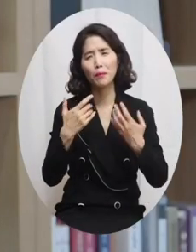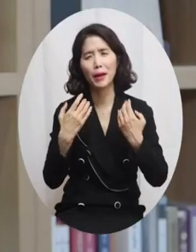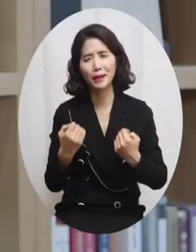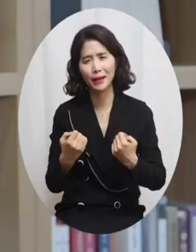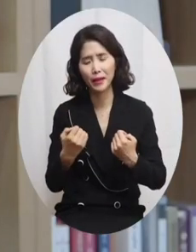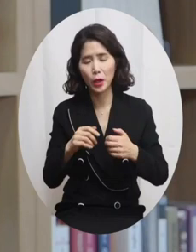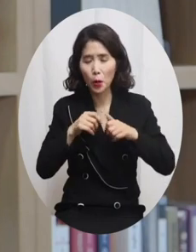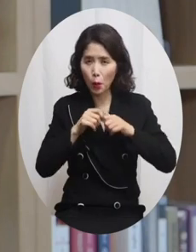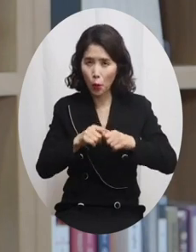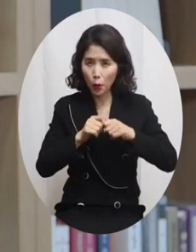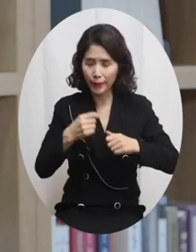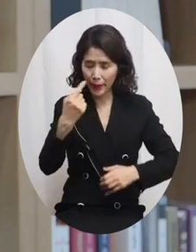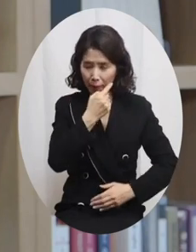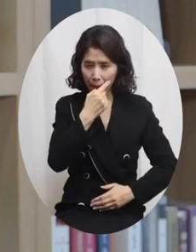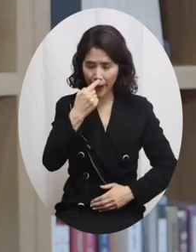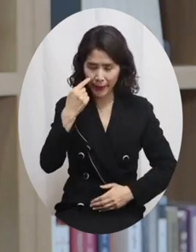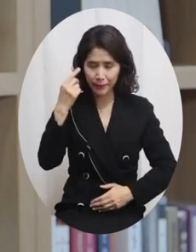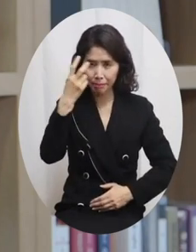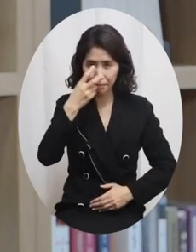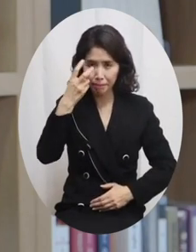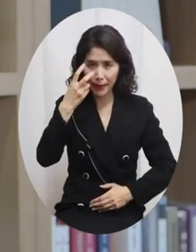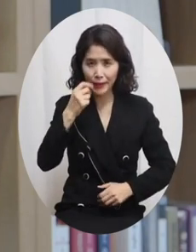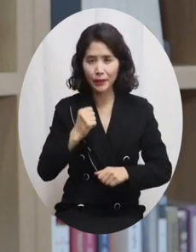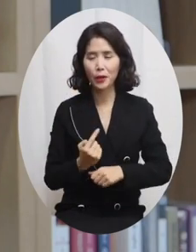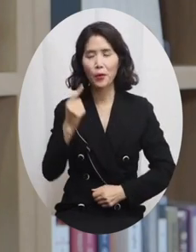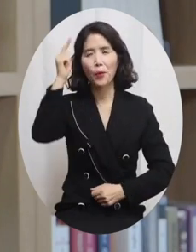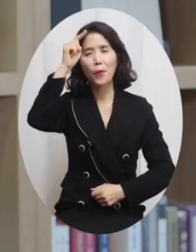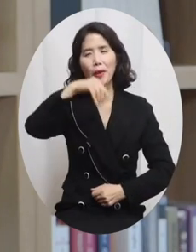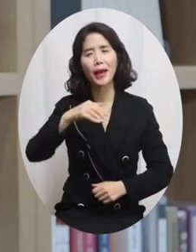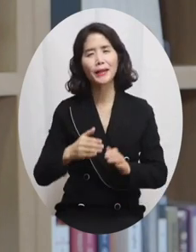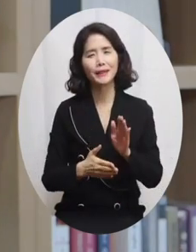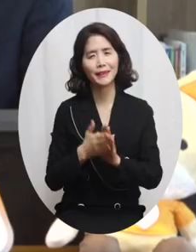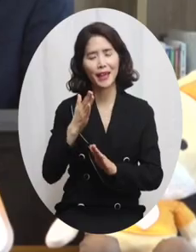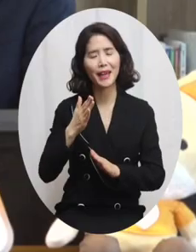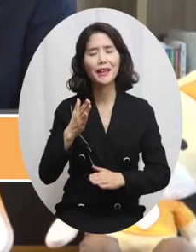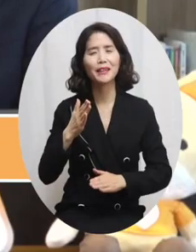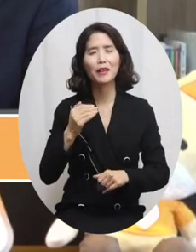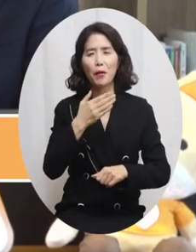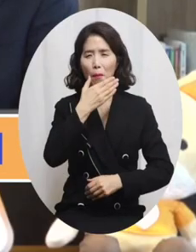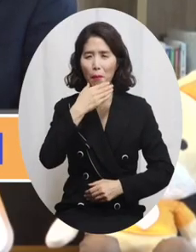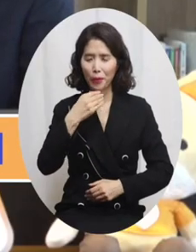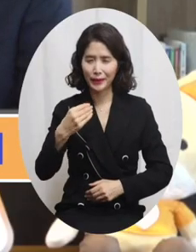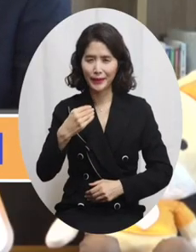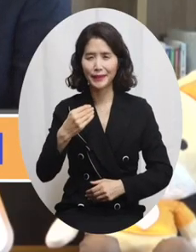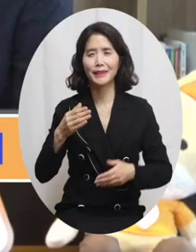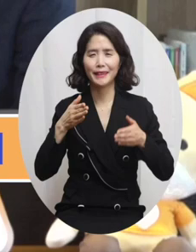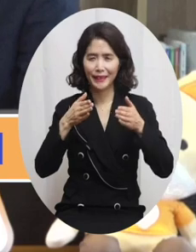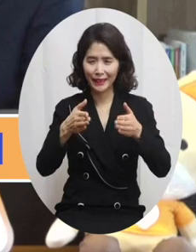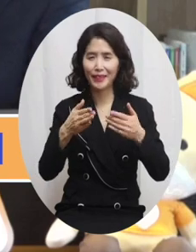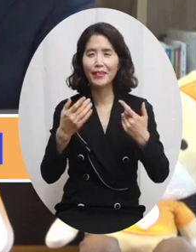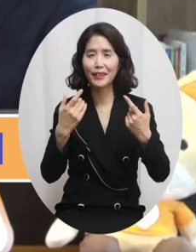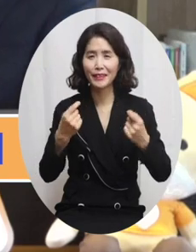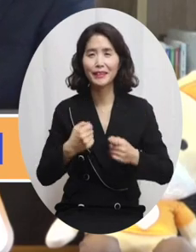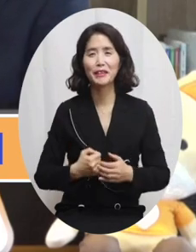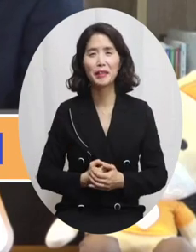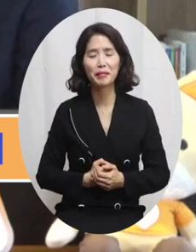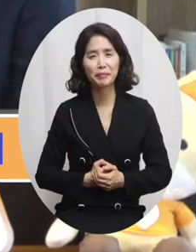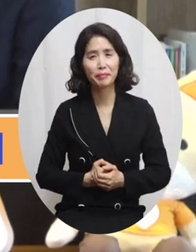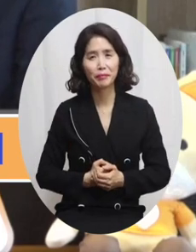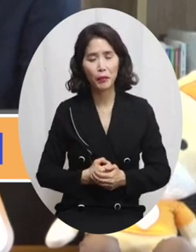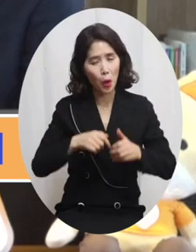것들을 꼼꼼하게 챙겨내는 것이 우리 고양시의 또 다른 어떤 복지의 길 아닐까 이런 생각을 해봅니다.